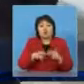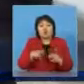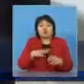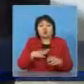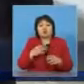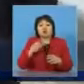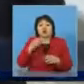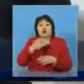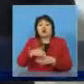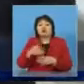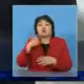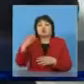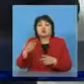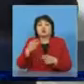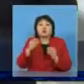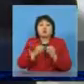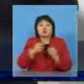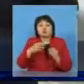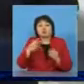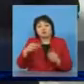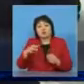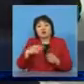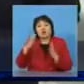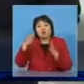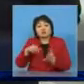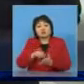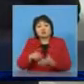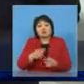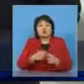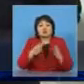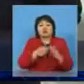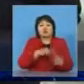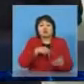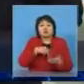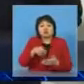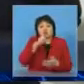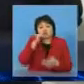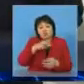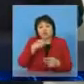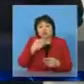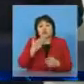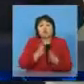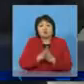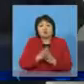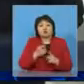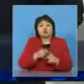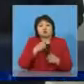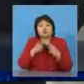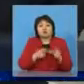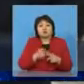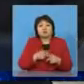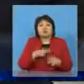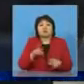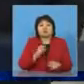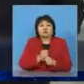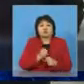көше ар жағында 10-20 метр. Біз асфальт трассасын тазартамыз, олар үйінен көшеден шалмаймыз деп. Енді